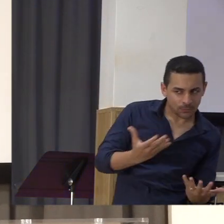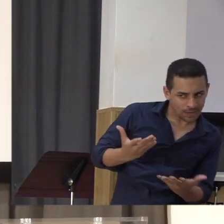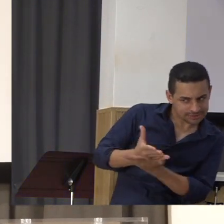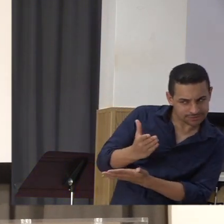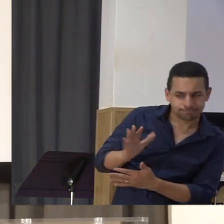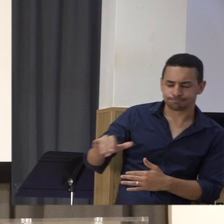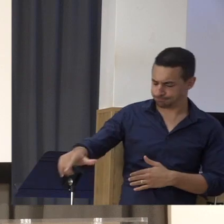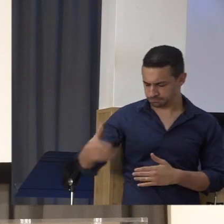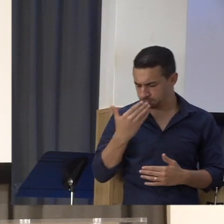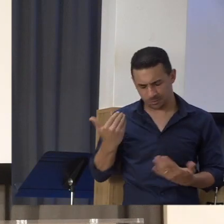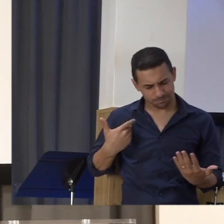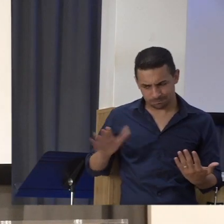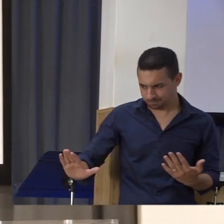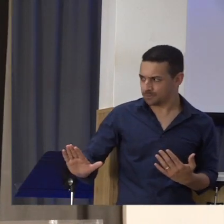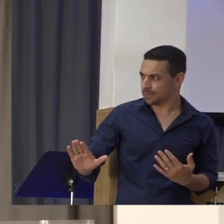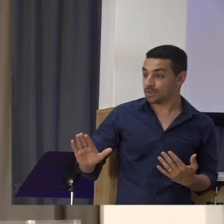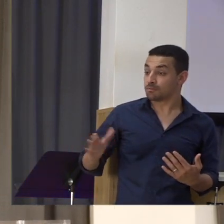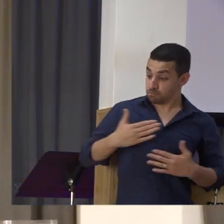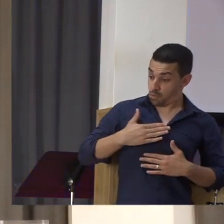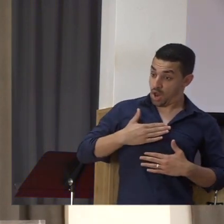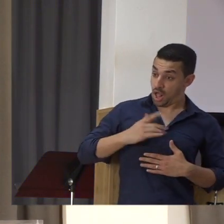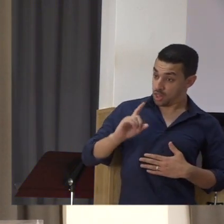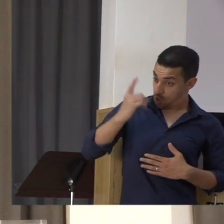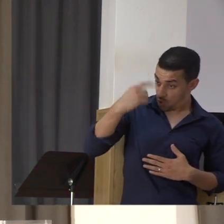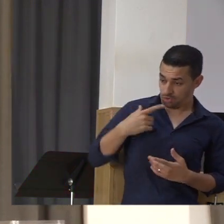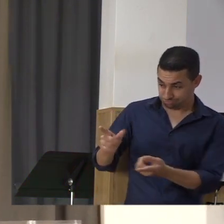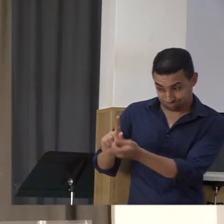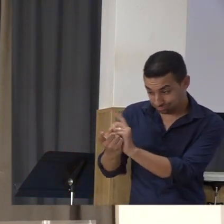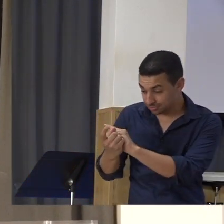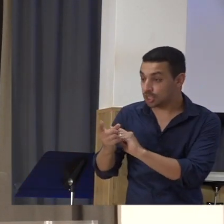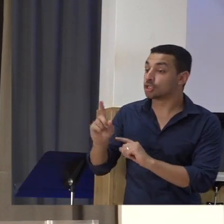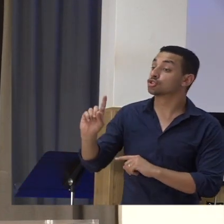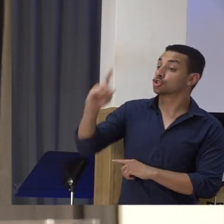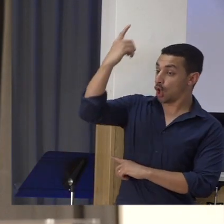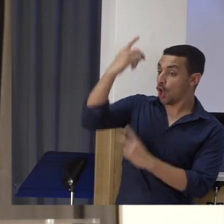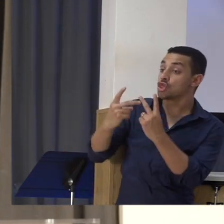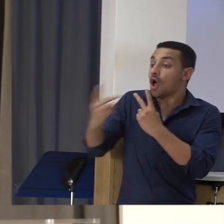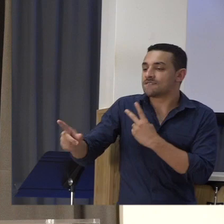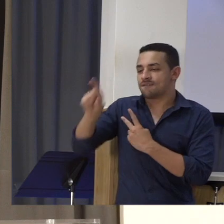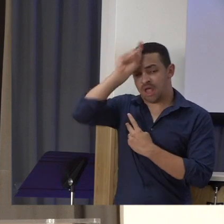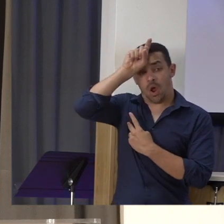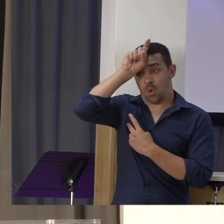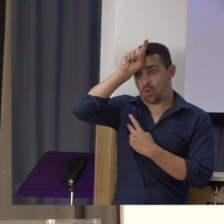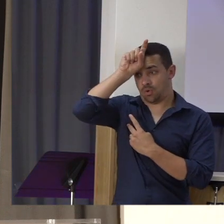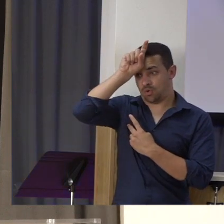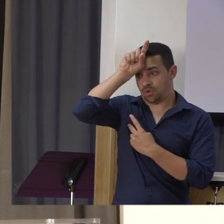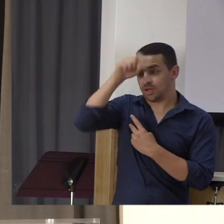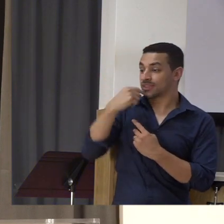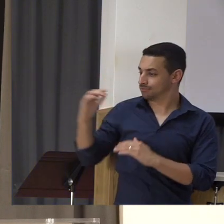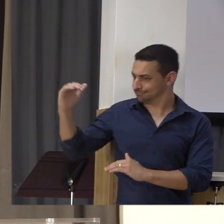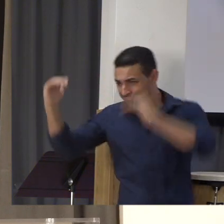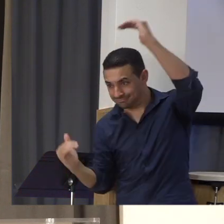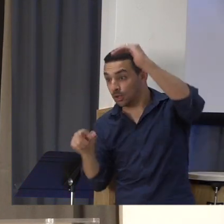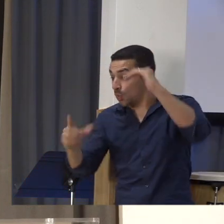Dieu dira à Moïse, mais moi, Moïse, je fais de toi Dieu pour Pharaon. Dieu monte à un cran